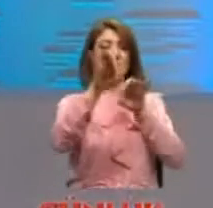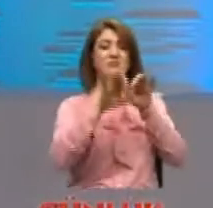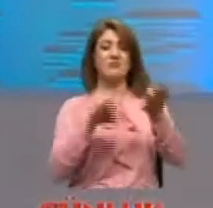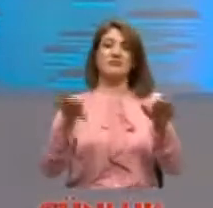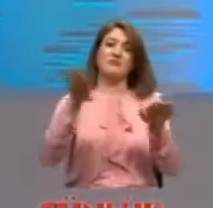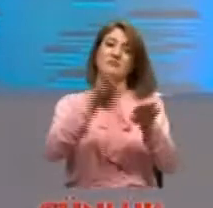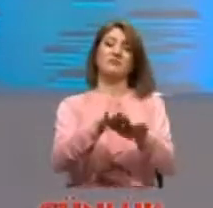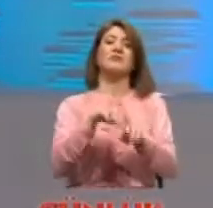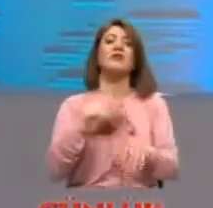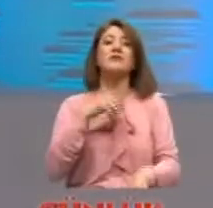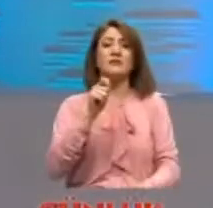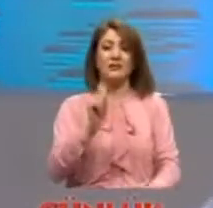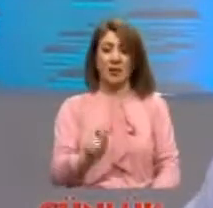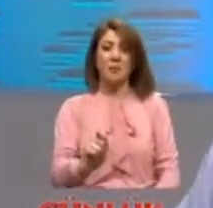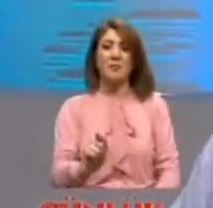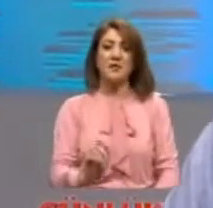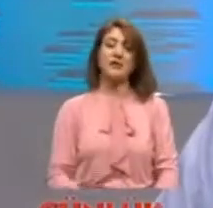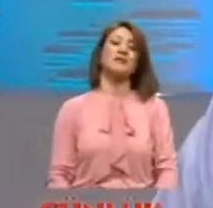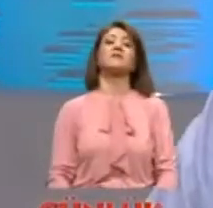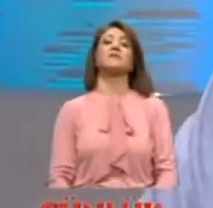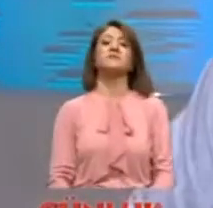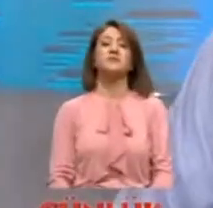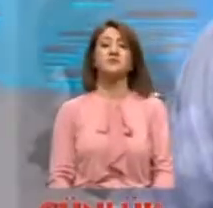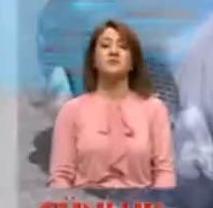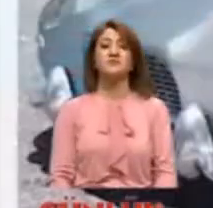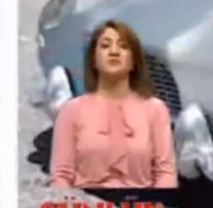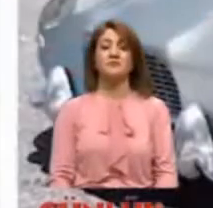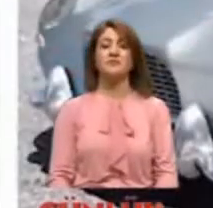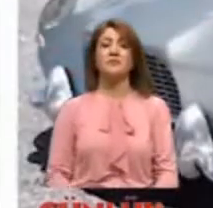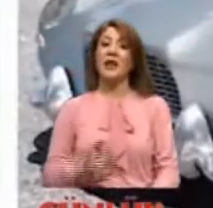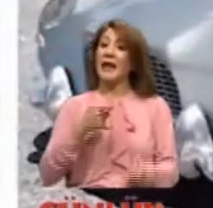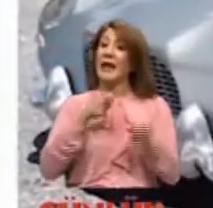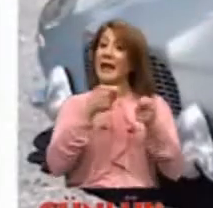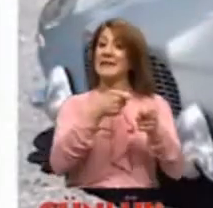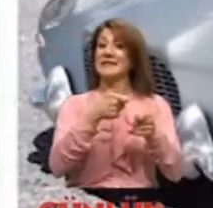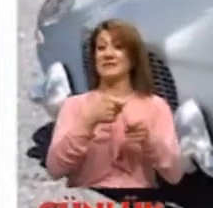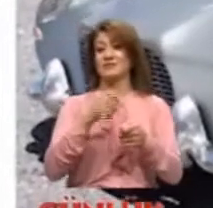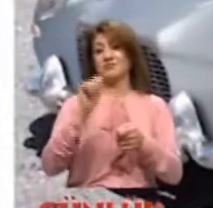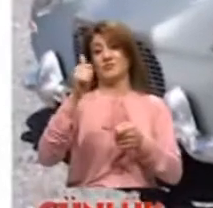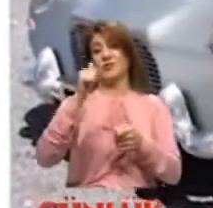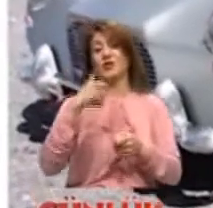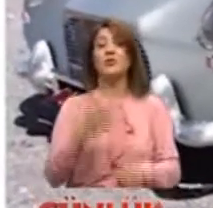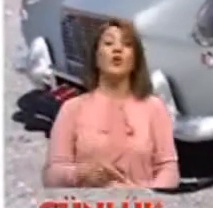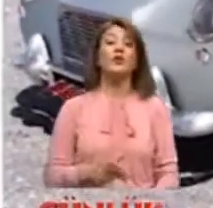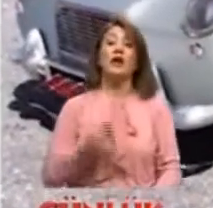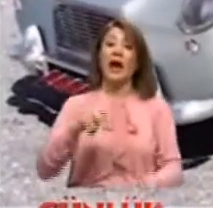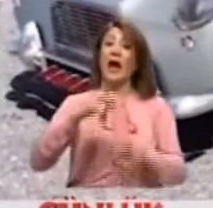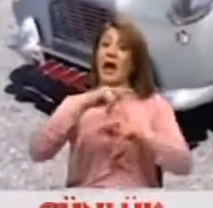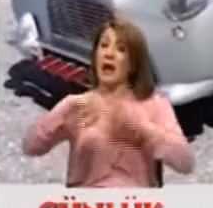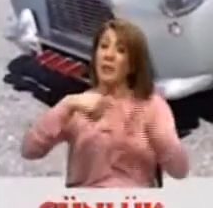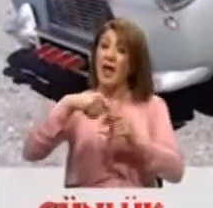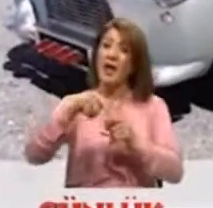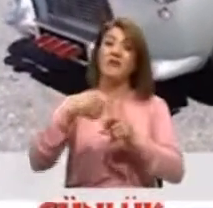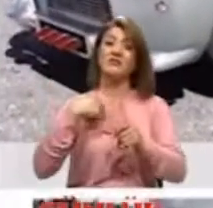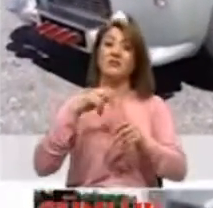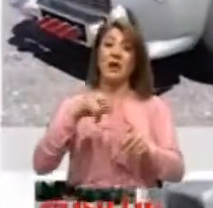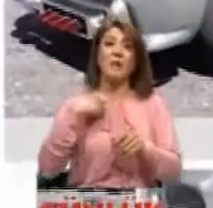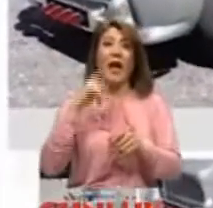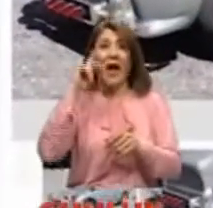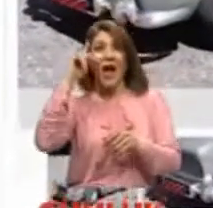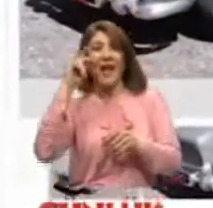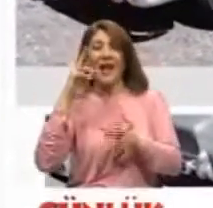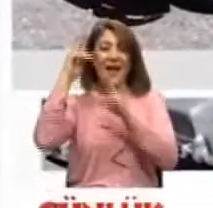zaman görüntülerimizle devam edelim. Öyle değil mi? Bakalım, onun üzerinden yani. Gideceğiz değil mi? Eğitim diyorsun. Ha? Evet. Bir arabaya sahip olmanın hayalini kuran var